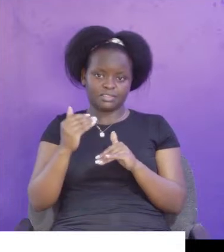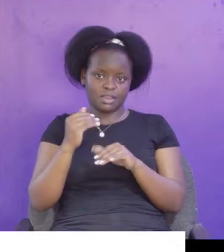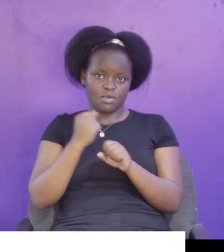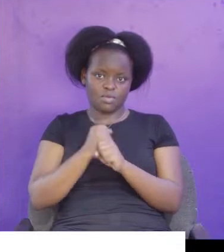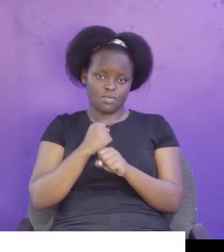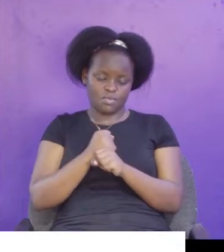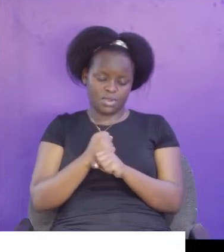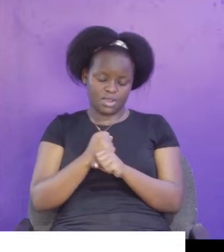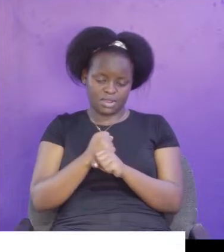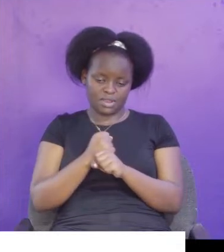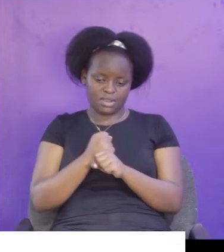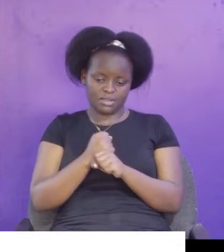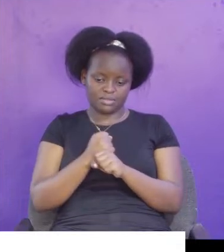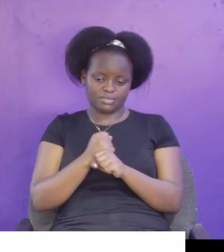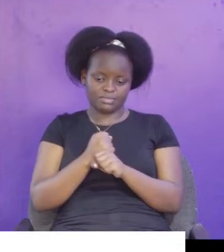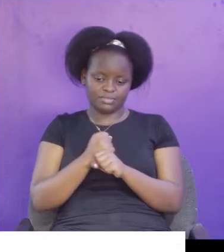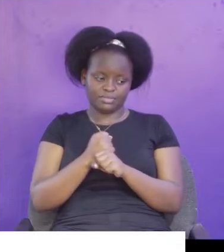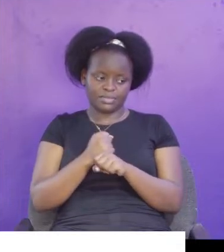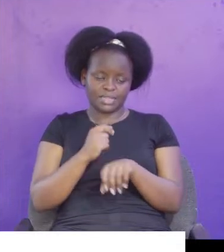tukiwa